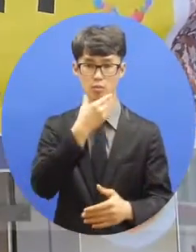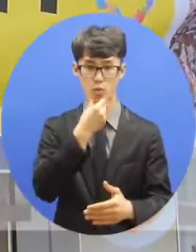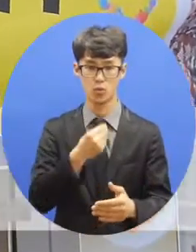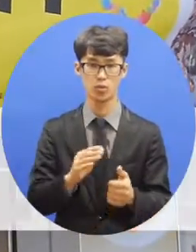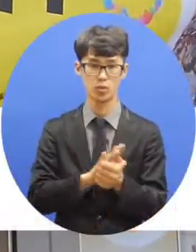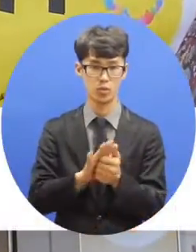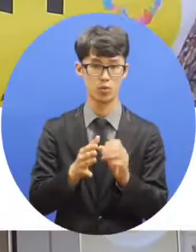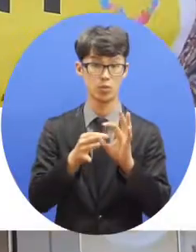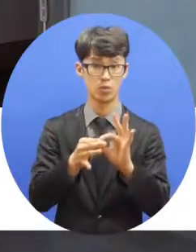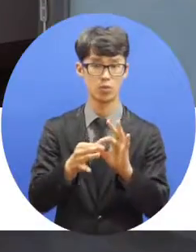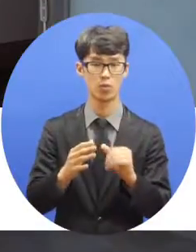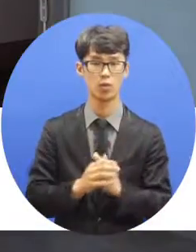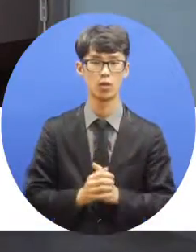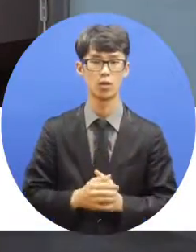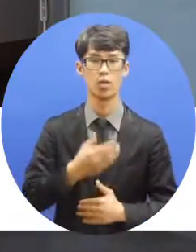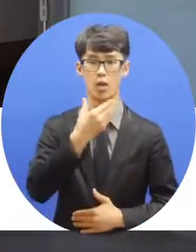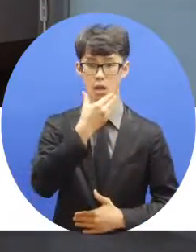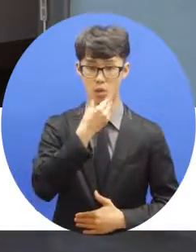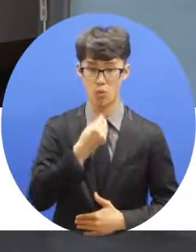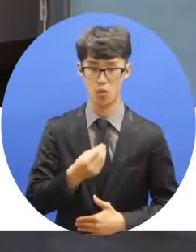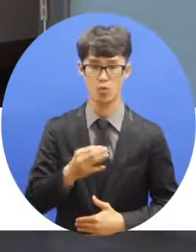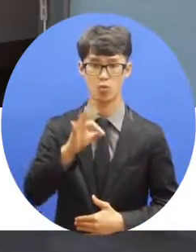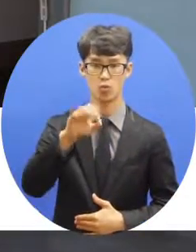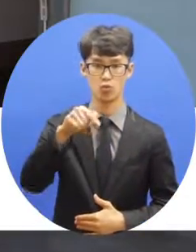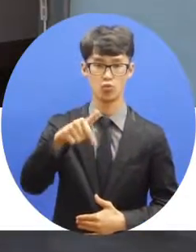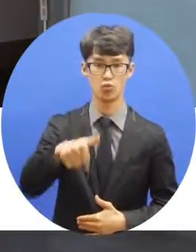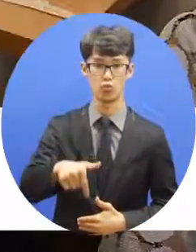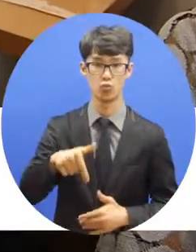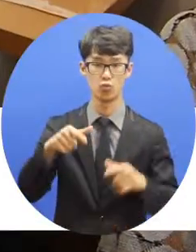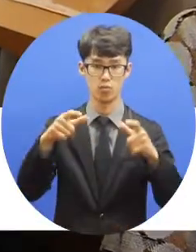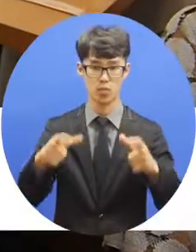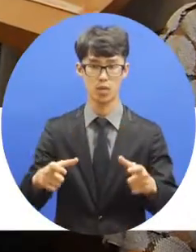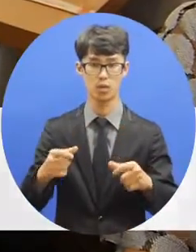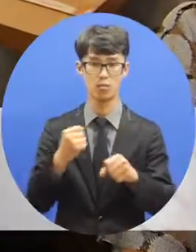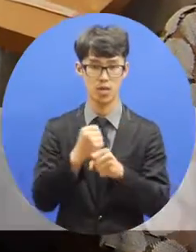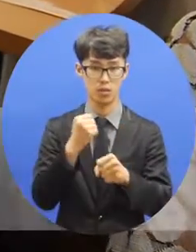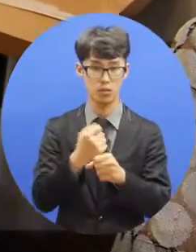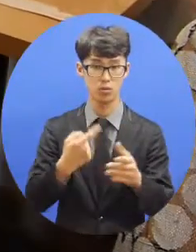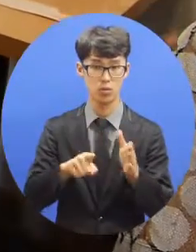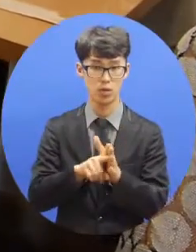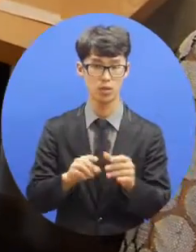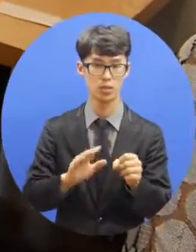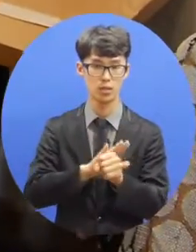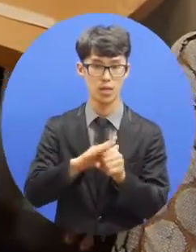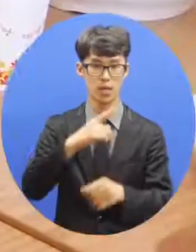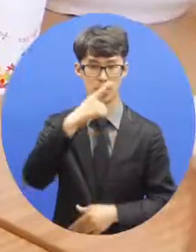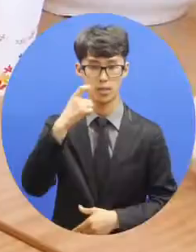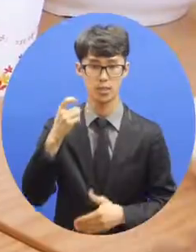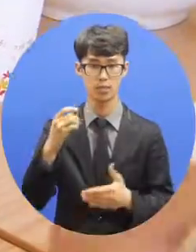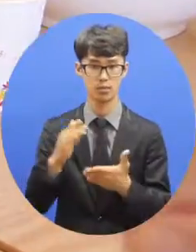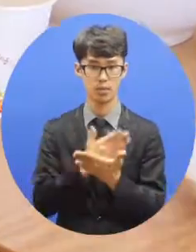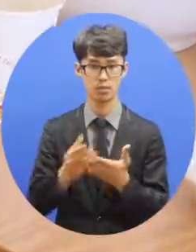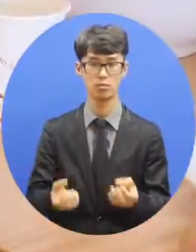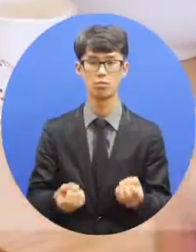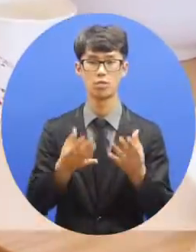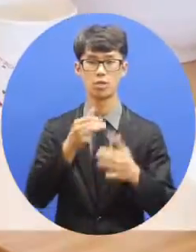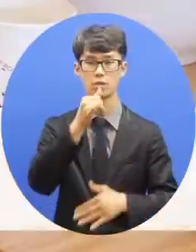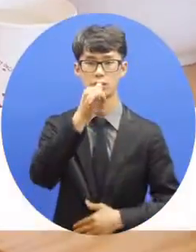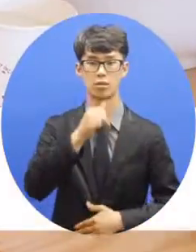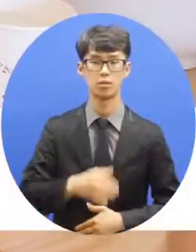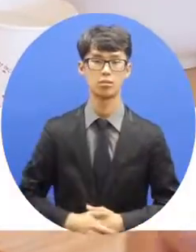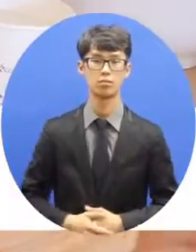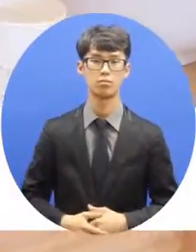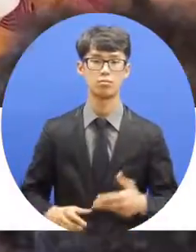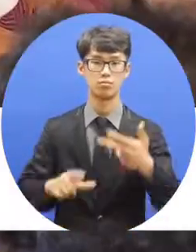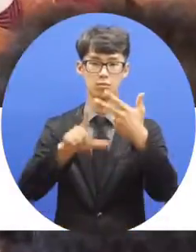연계를 통한 공주 행복 유구마을 가꾸기 사업의 일환으로 사랑의 짜장면 나눔 행사를 추진하고 있습니다.